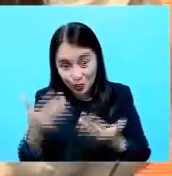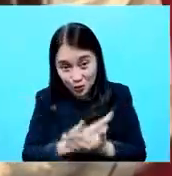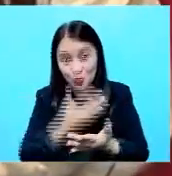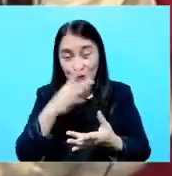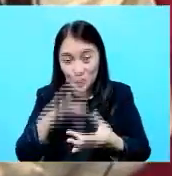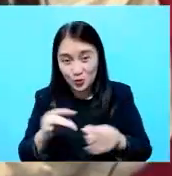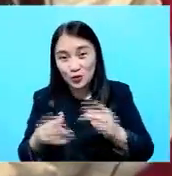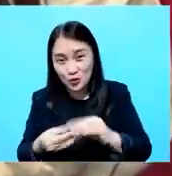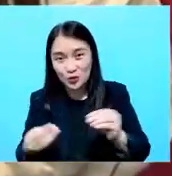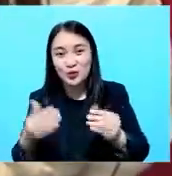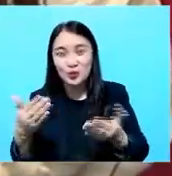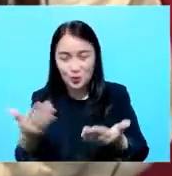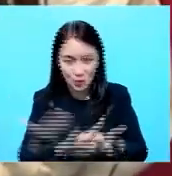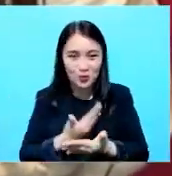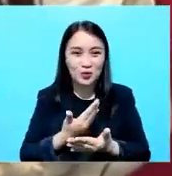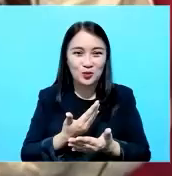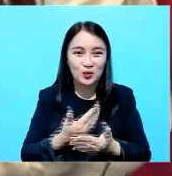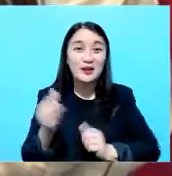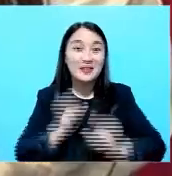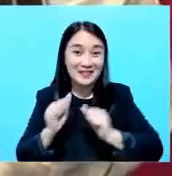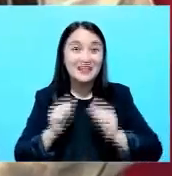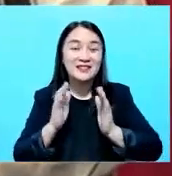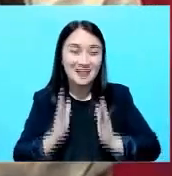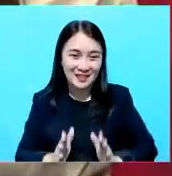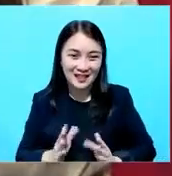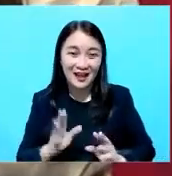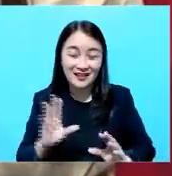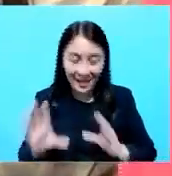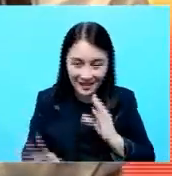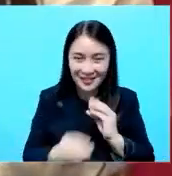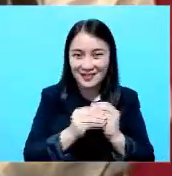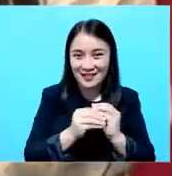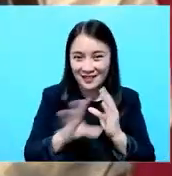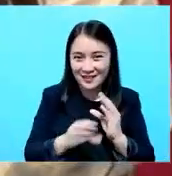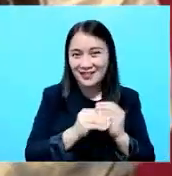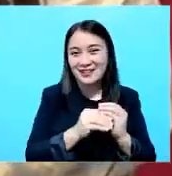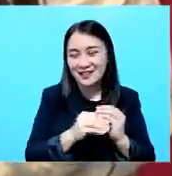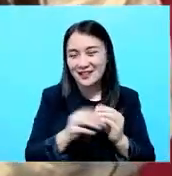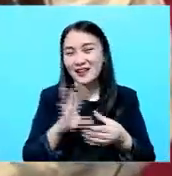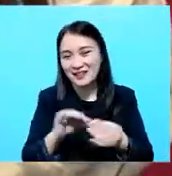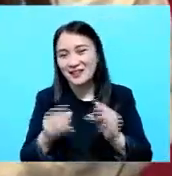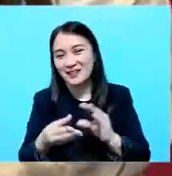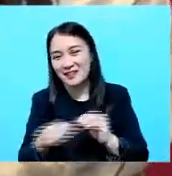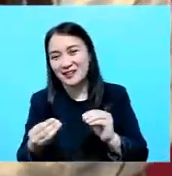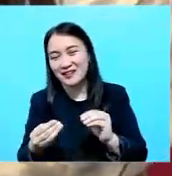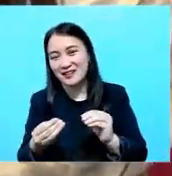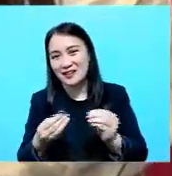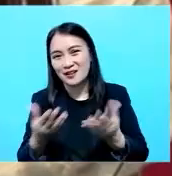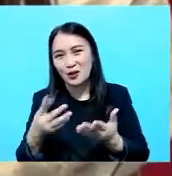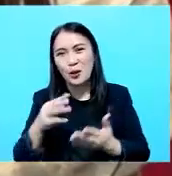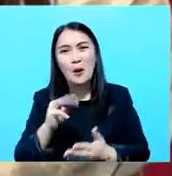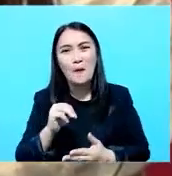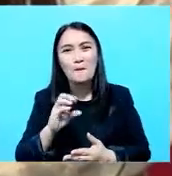mga pupasok at na tumatay sa kwento namin ni Mokang, yung bawat characters na pumapasok. And si, of course, speaking of Mokang, no, napakalalim mo na